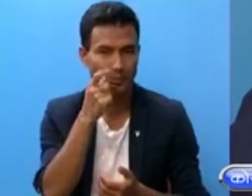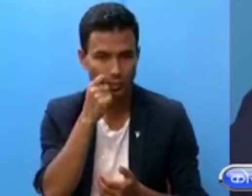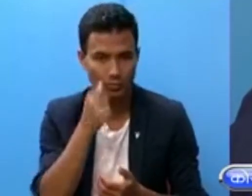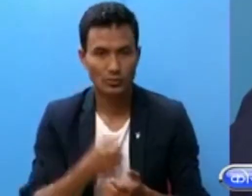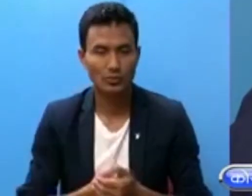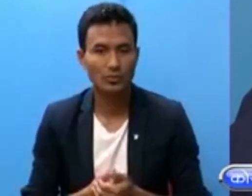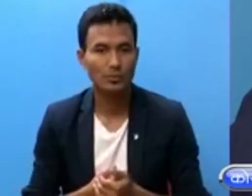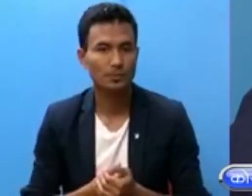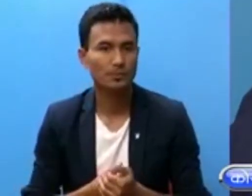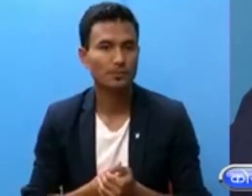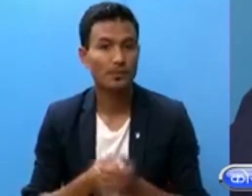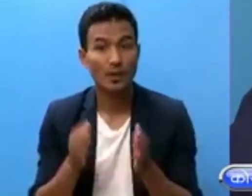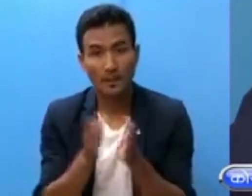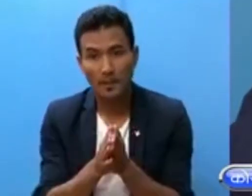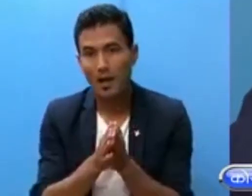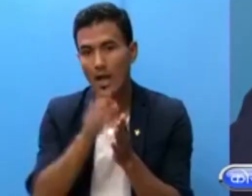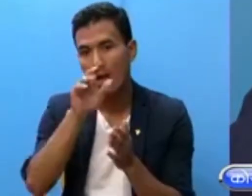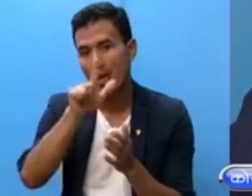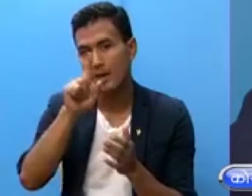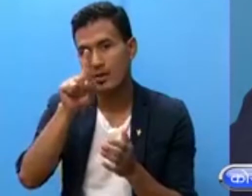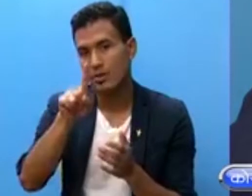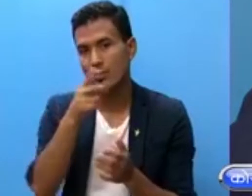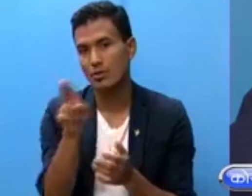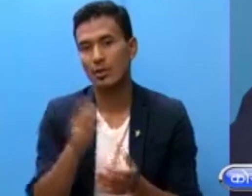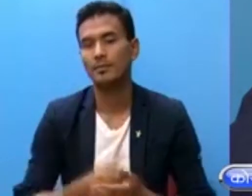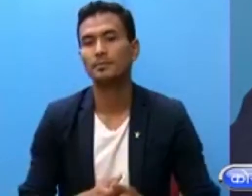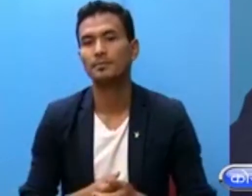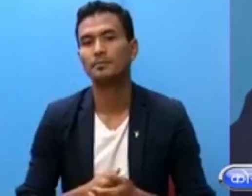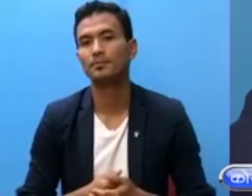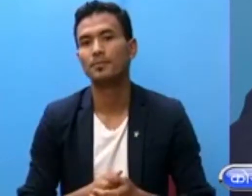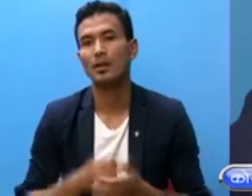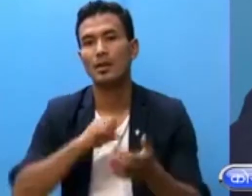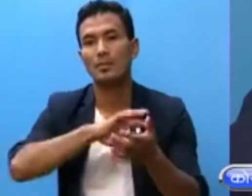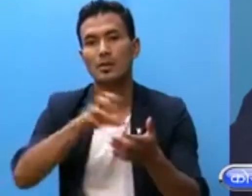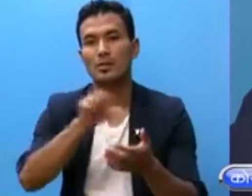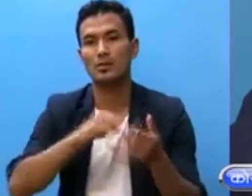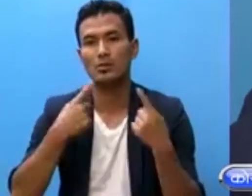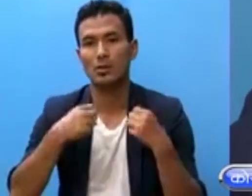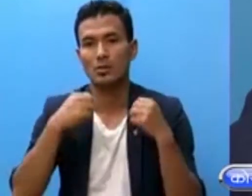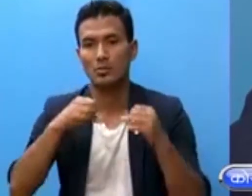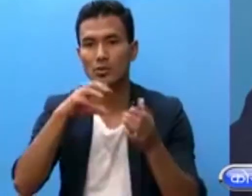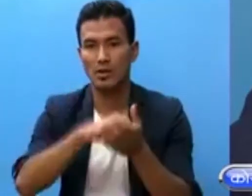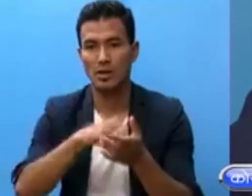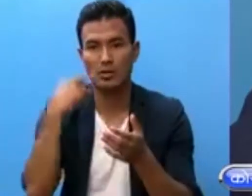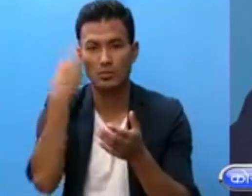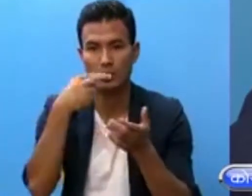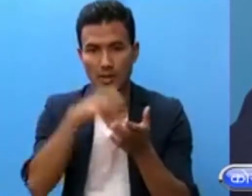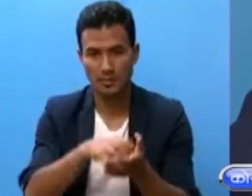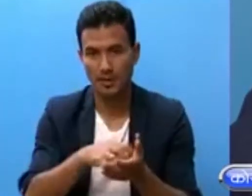10 पुरुष गरी जम्मा 71 जना हुनुहुन्छ। प्रादेशिक जनस्वास्थ्य प्रयोगशाला